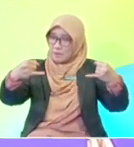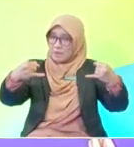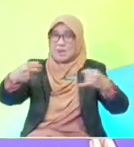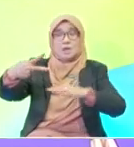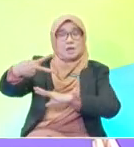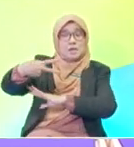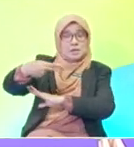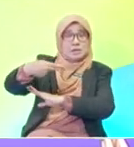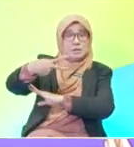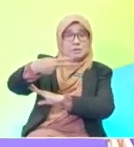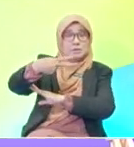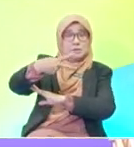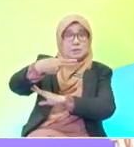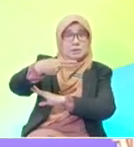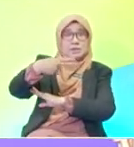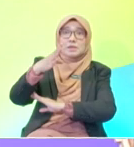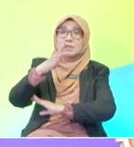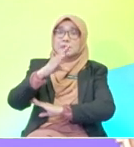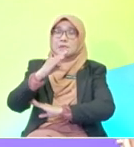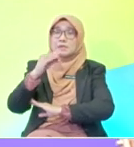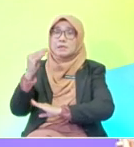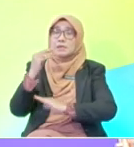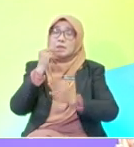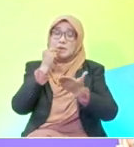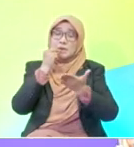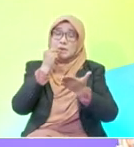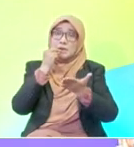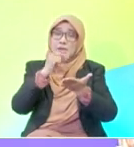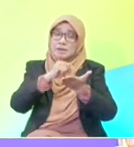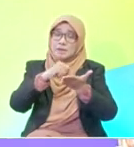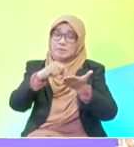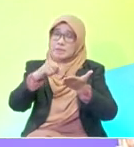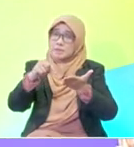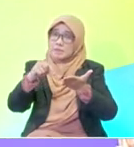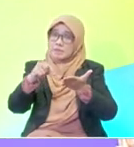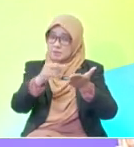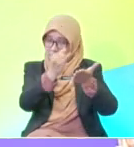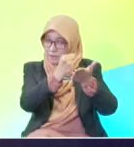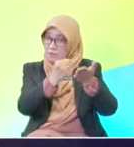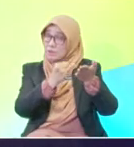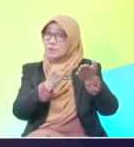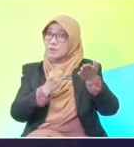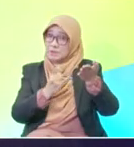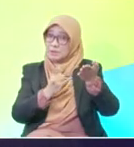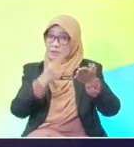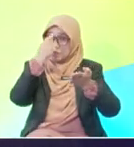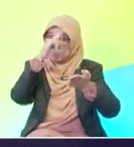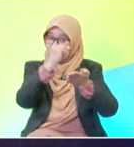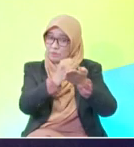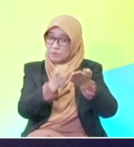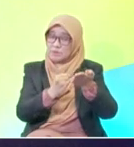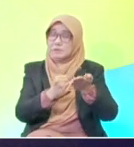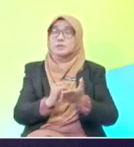Gunting. Okey. Dan seterusnya ialah pensel untuk kita membuat lakaran. Oh, faham cikgu. Okey, Abang